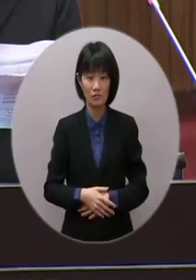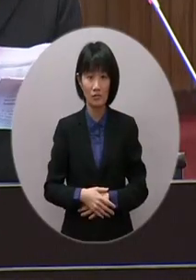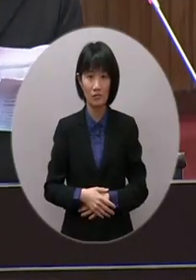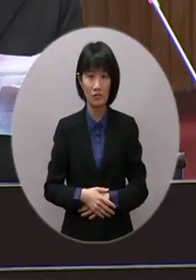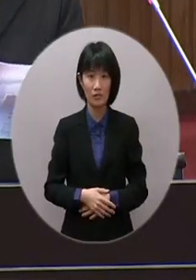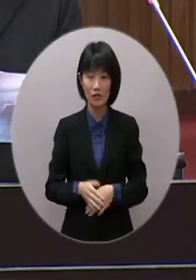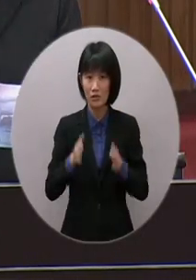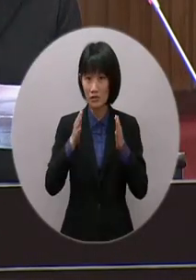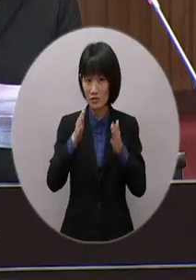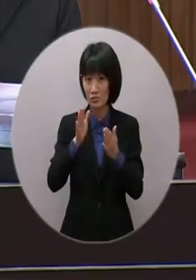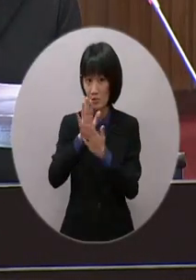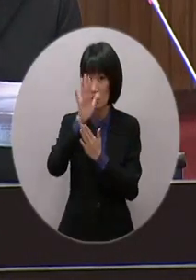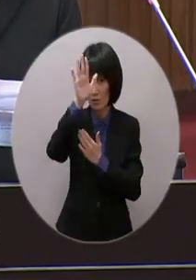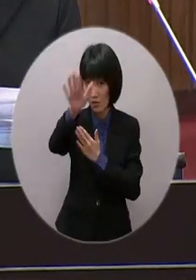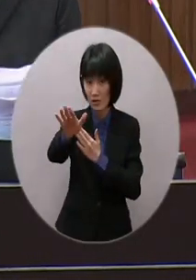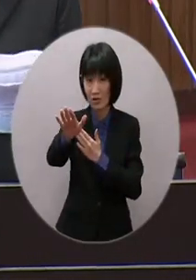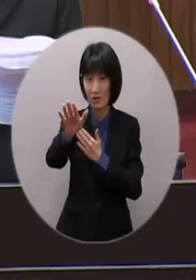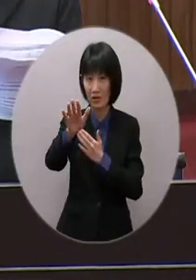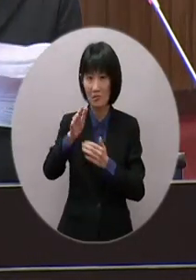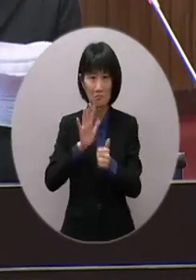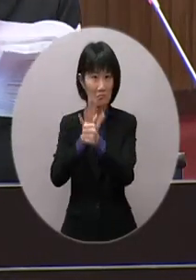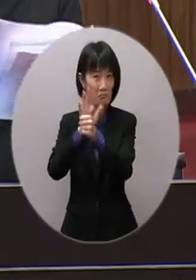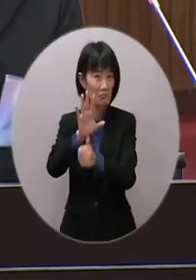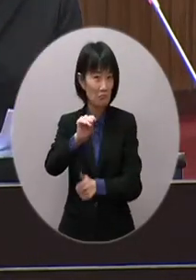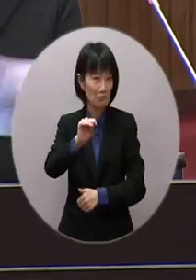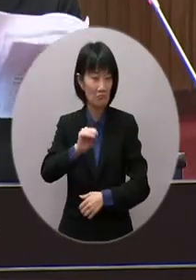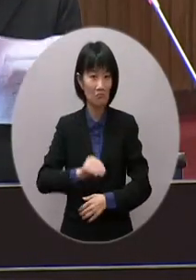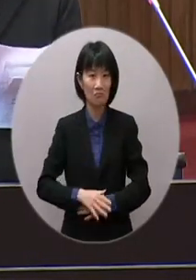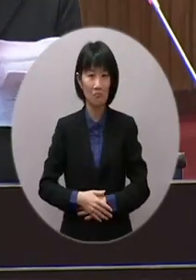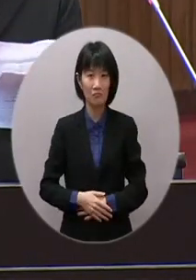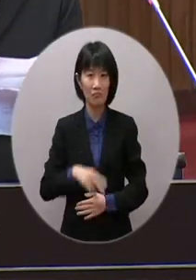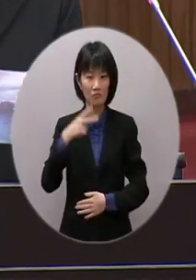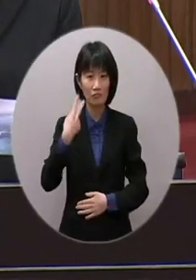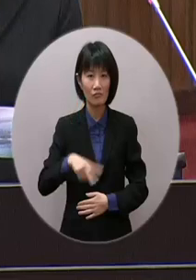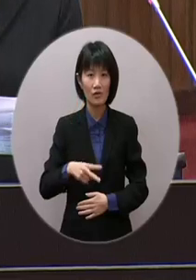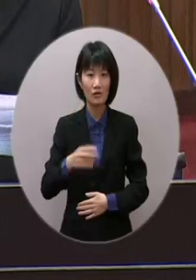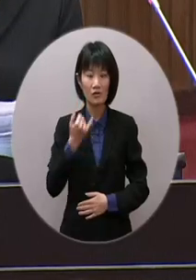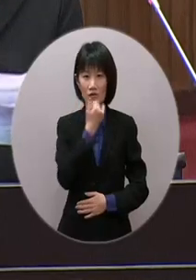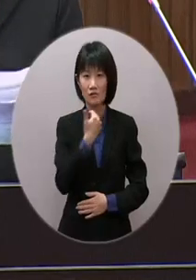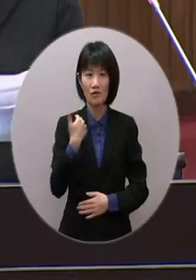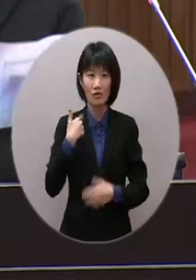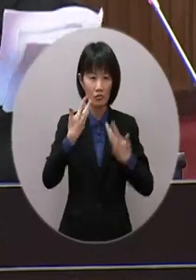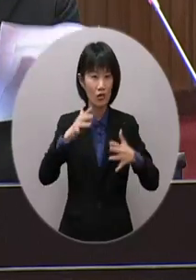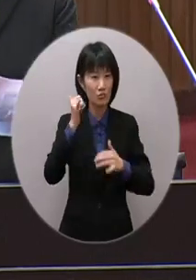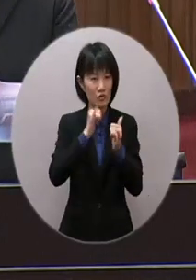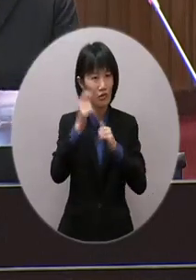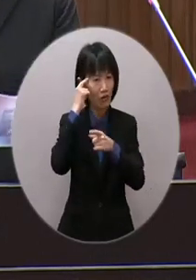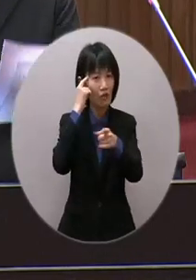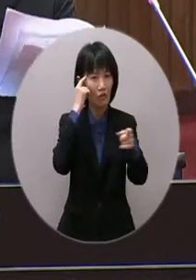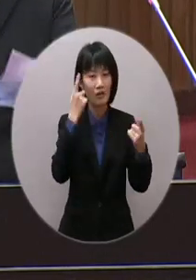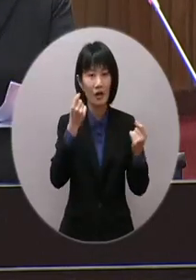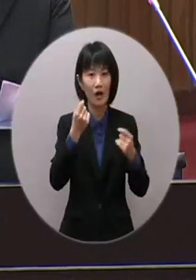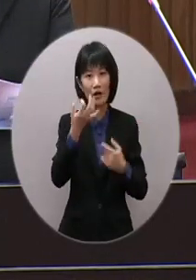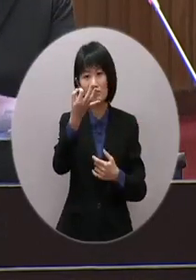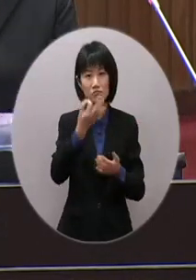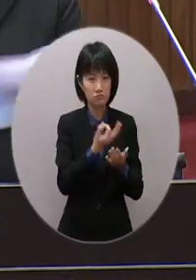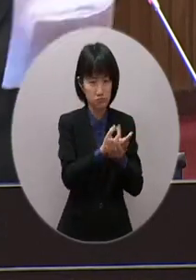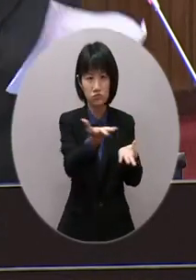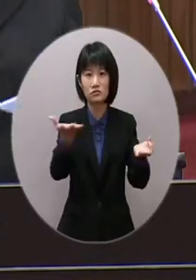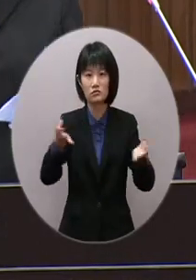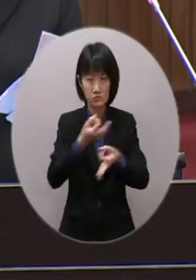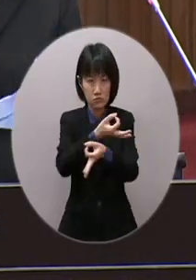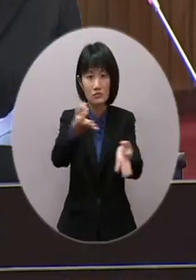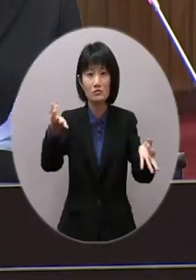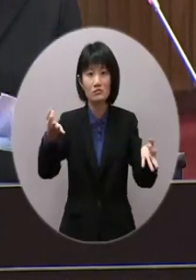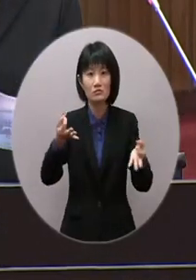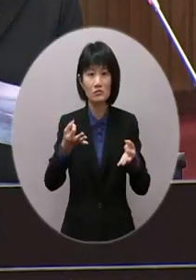它不是一个对未来的一个投资。那我想说，可能有很多人的一个概念就是这样子：我福利做出去，好像钱就撒出去，